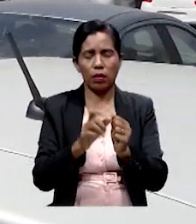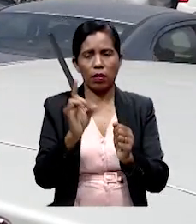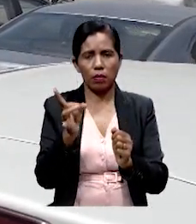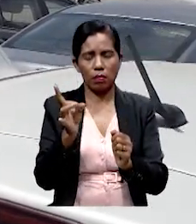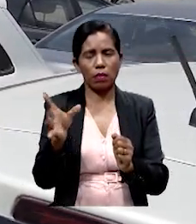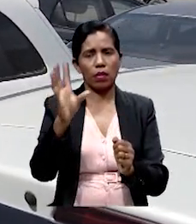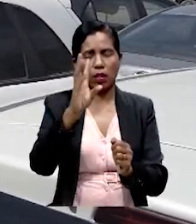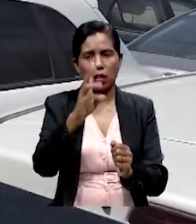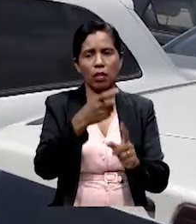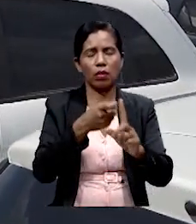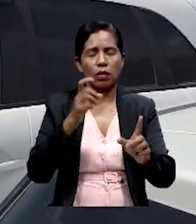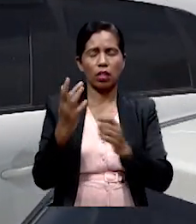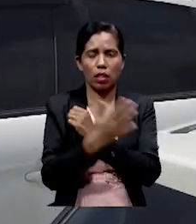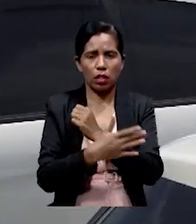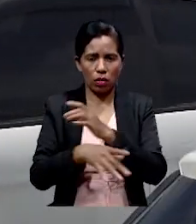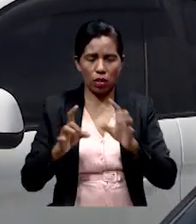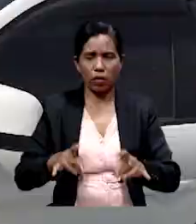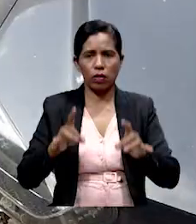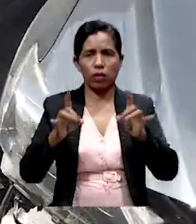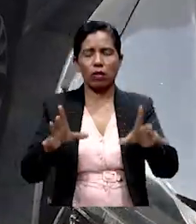nen importa husi ne sang Australia